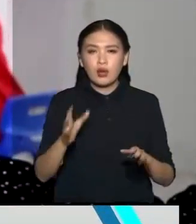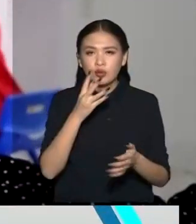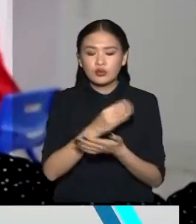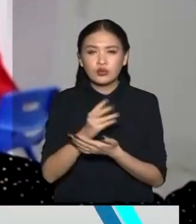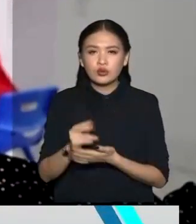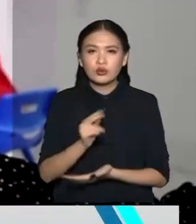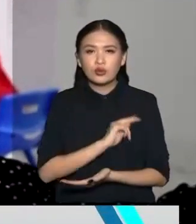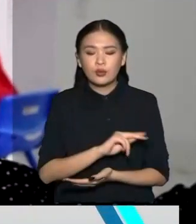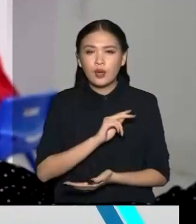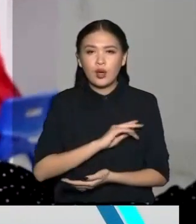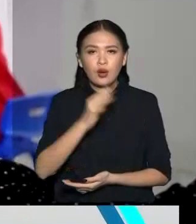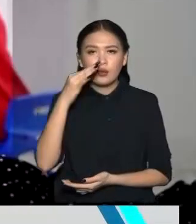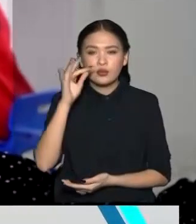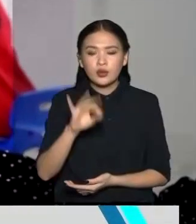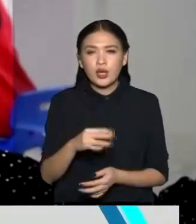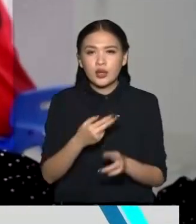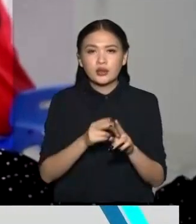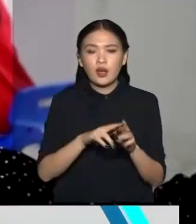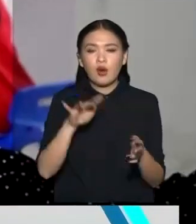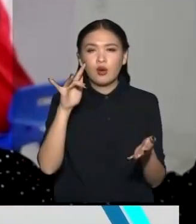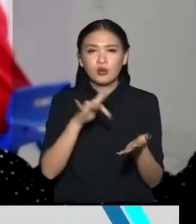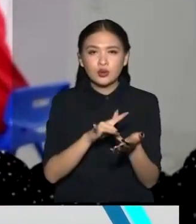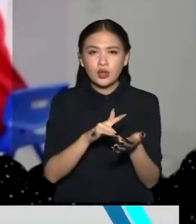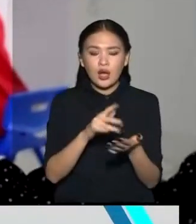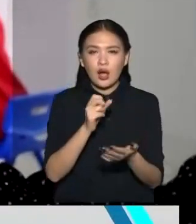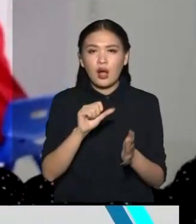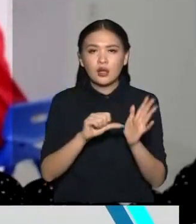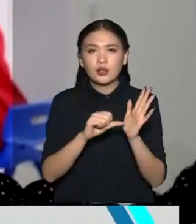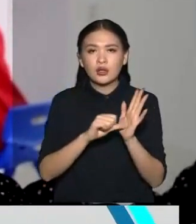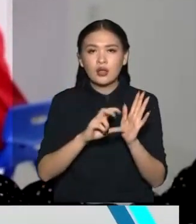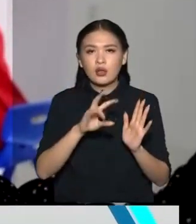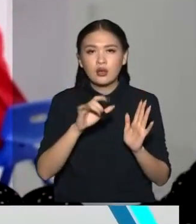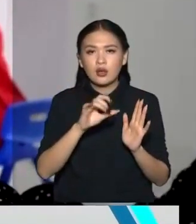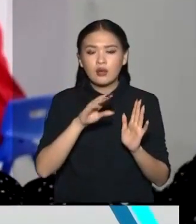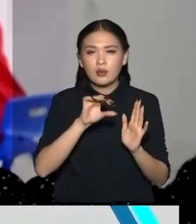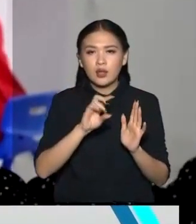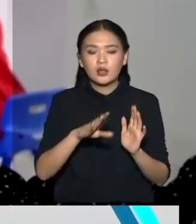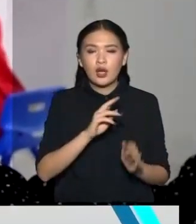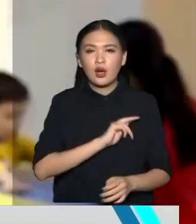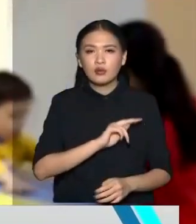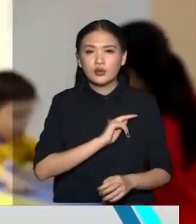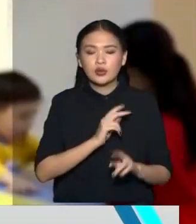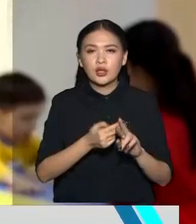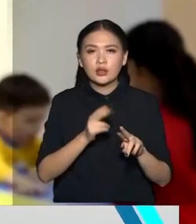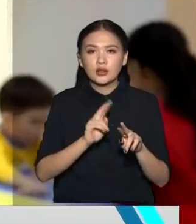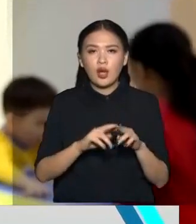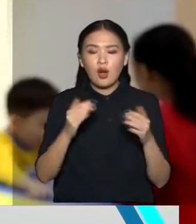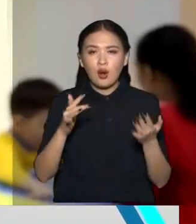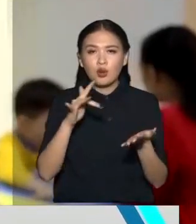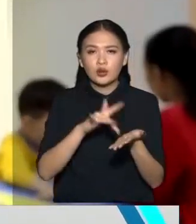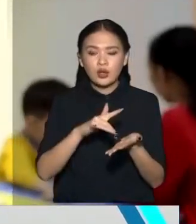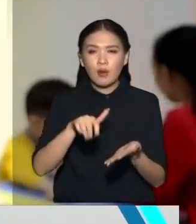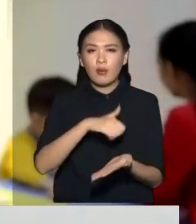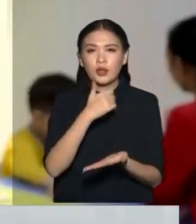жұмыс жасайды мамандарымыз. Орталығымызда 6 логопед маман және 1 психолог маман қызмет атқарады. Біздің орталықтың